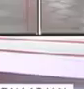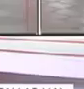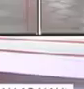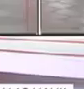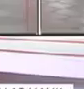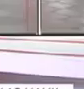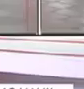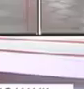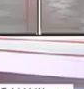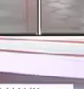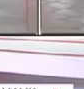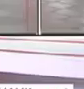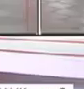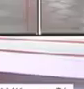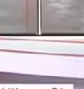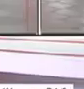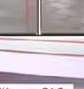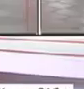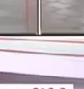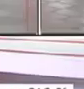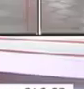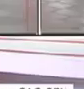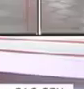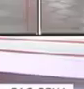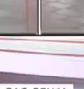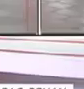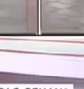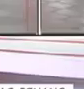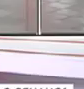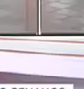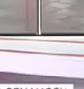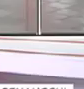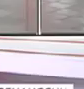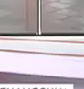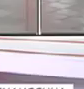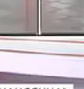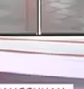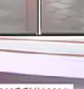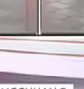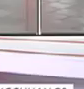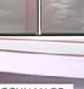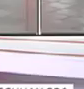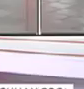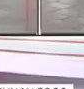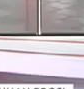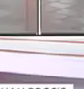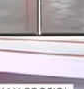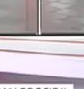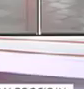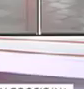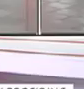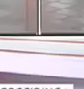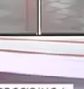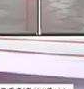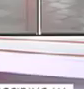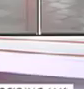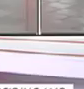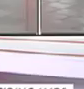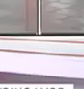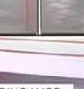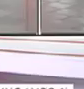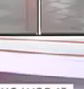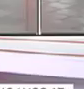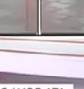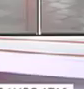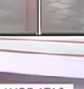Kali kedua Fahatul, lupa. Okey, Nazri. Okey, dan seperti biasa untuk selepas ini kita akan mengikuti apa yang tular di